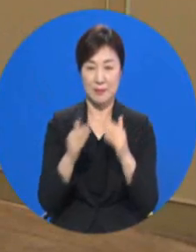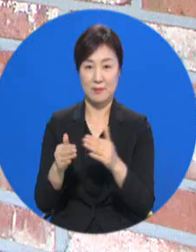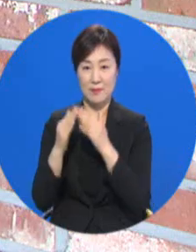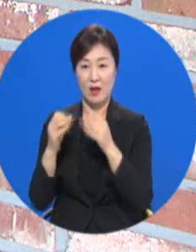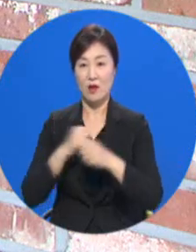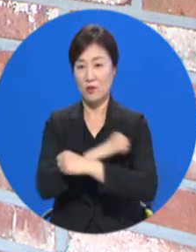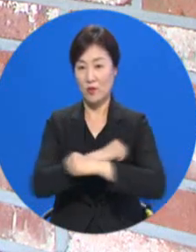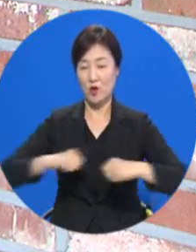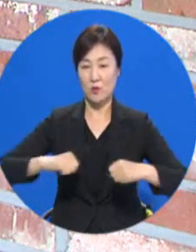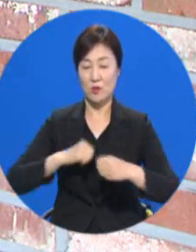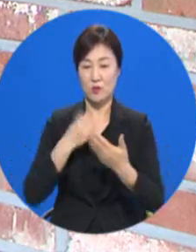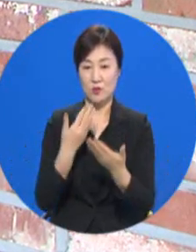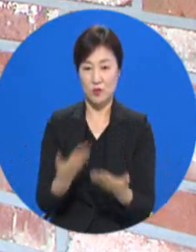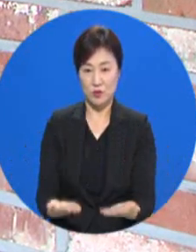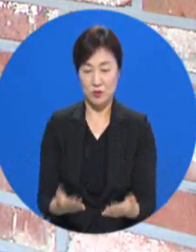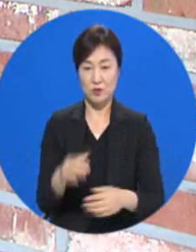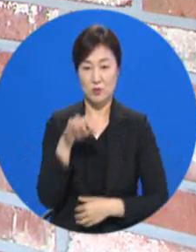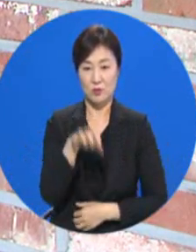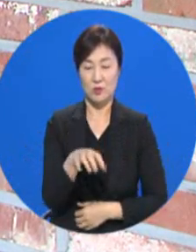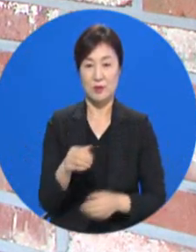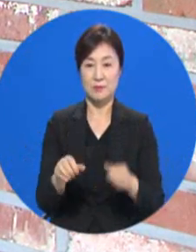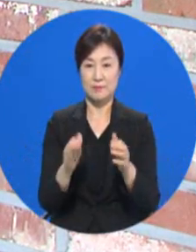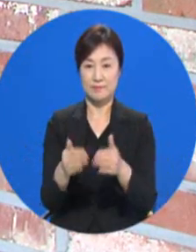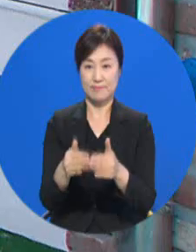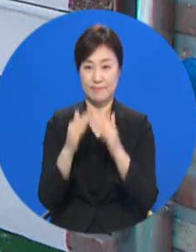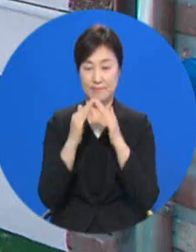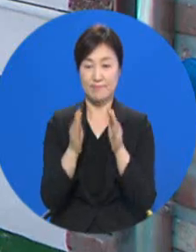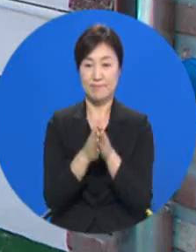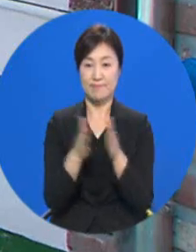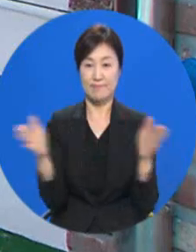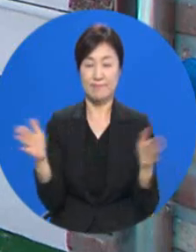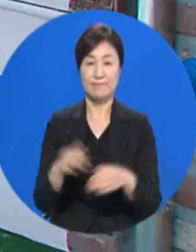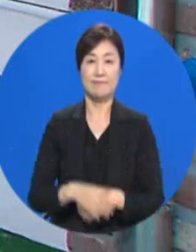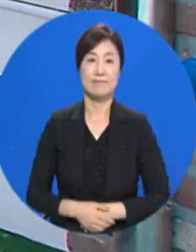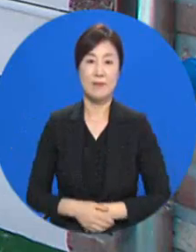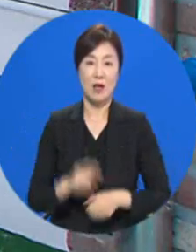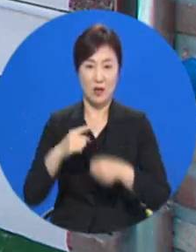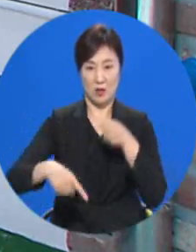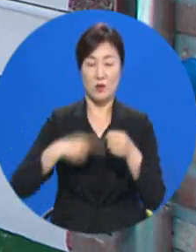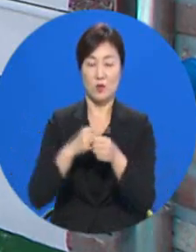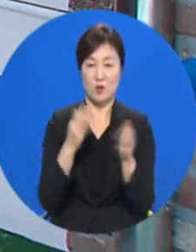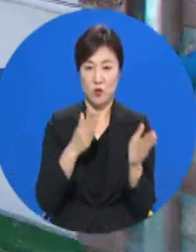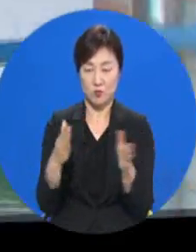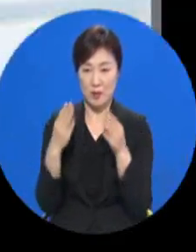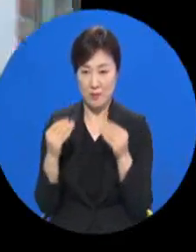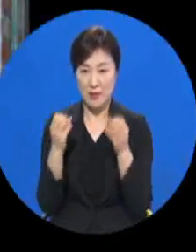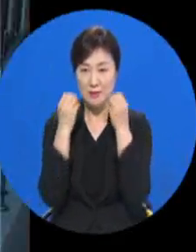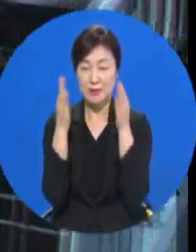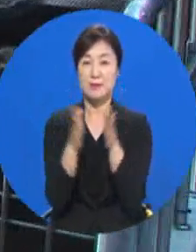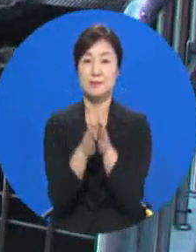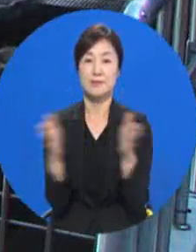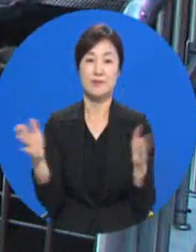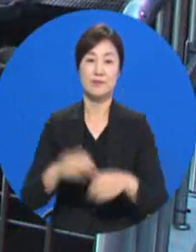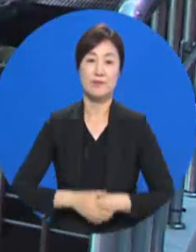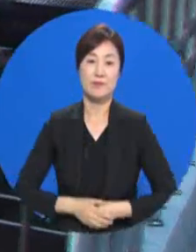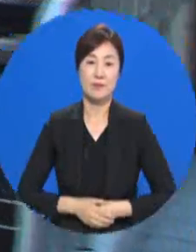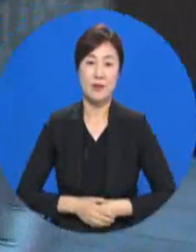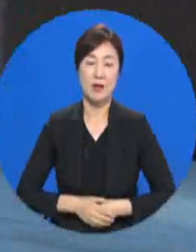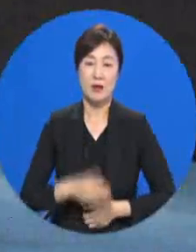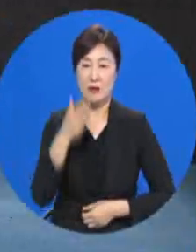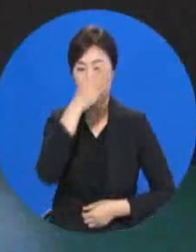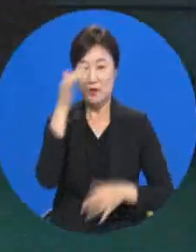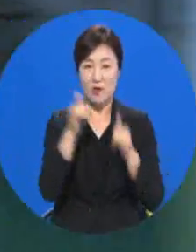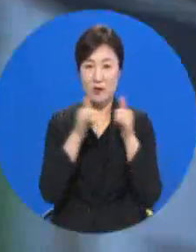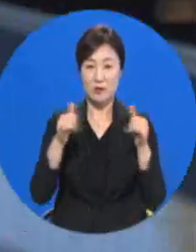들어섰습니다. 1년간의 준비 과정을 거쳐 최근 새롭게 문을 연 청춘 웃장입니다. 이곳에 청년 창업